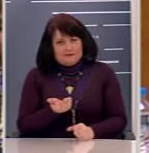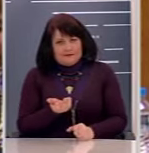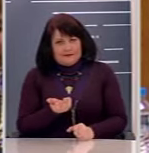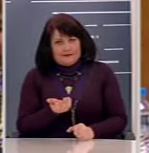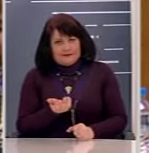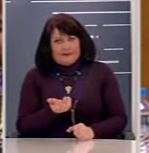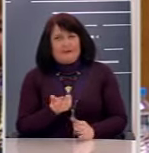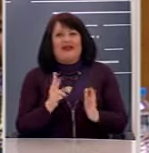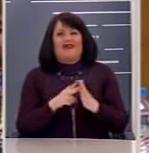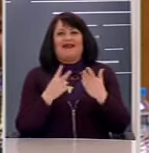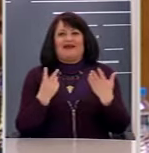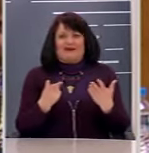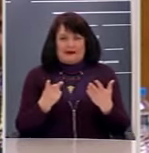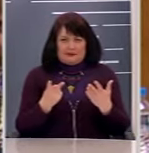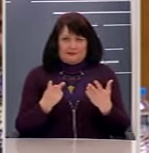Στις 17